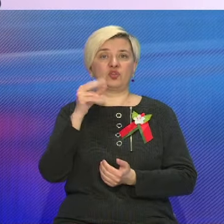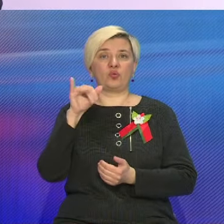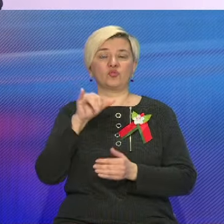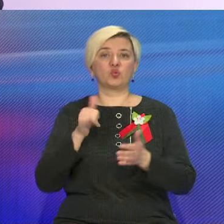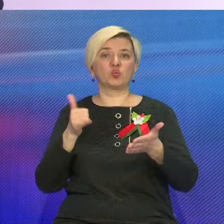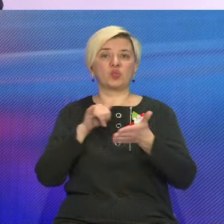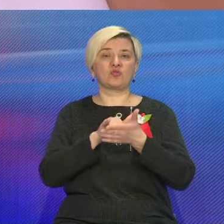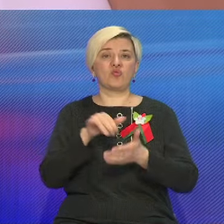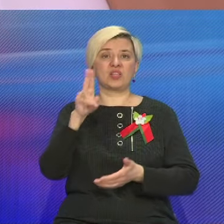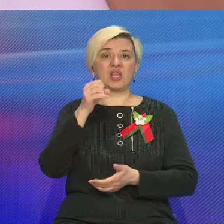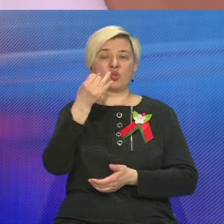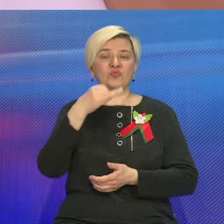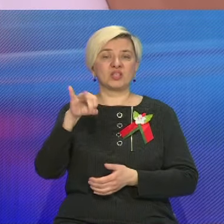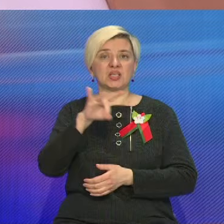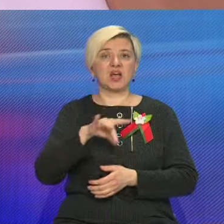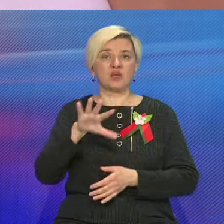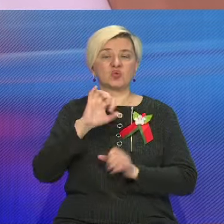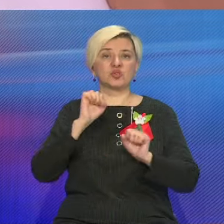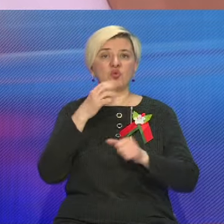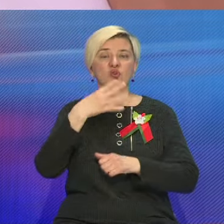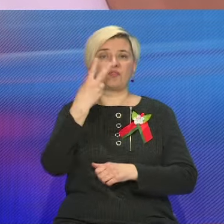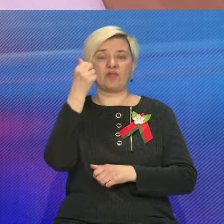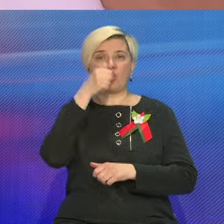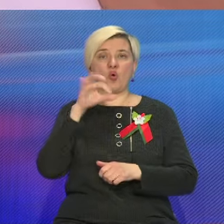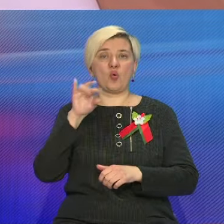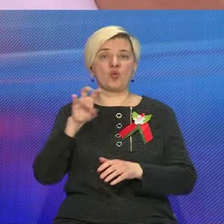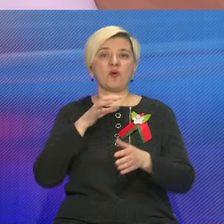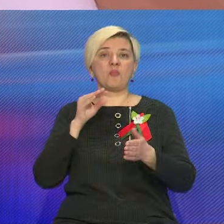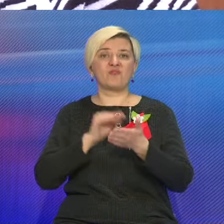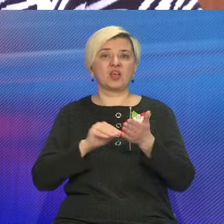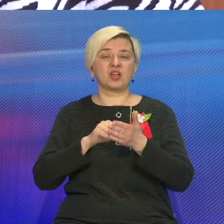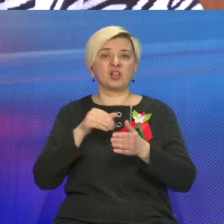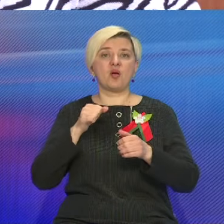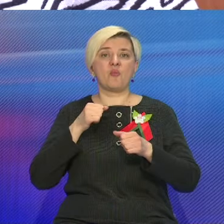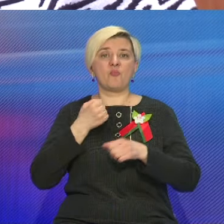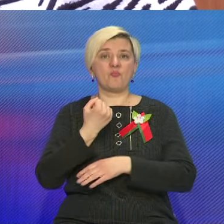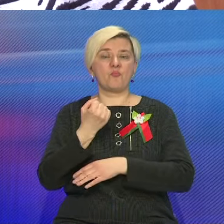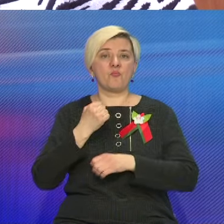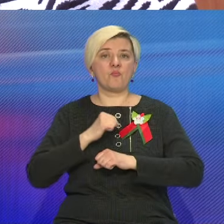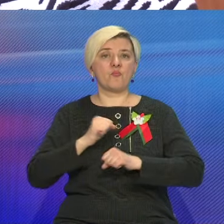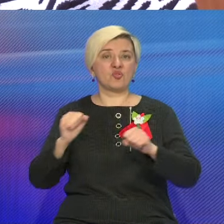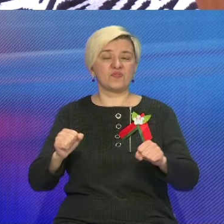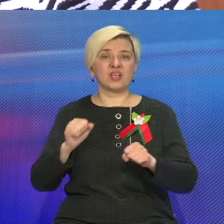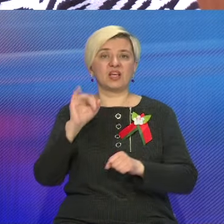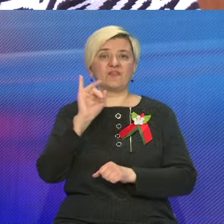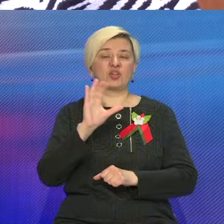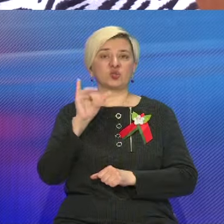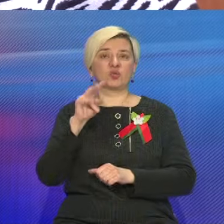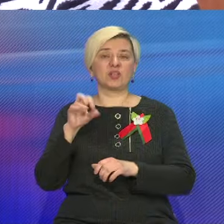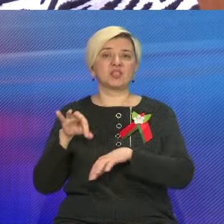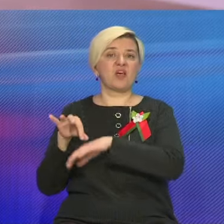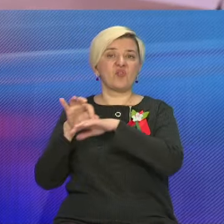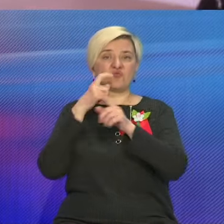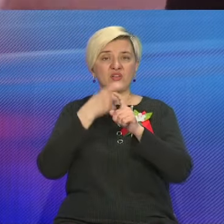ў Дзятлаўскім раёне. Зімой 42-го года ён паўтарыў подзвіг Івана Сусаніна, завёўшы немцаў у непраходнае балота і тым самым